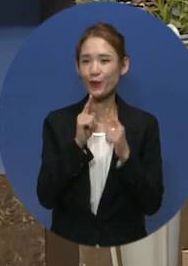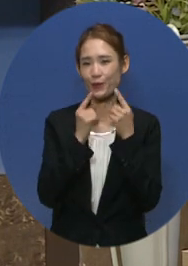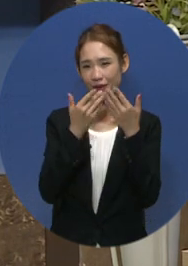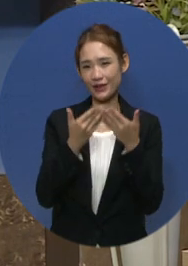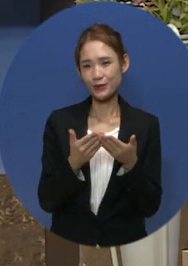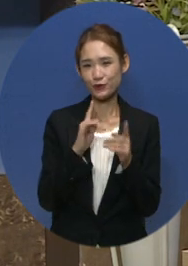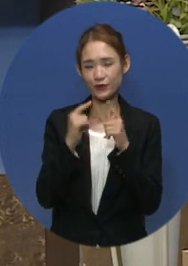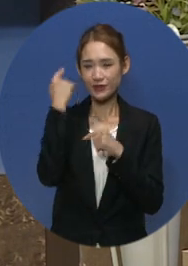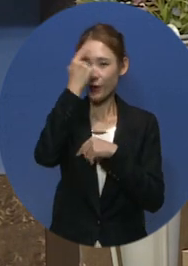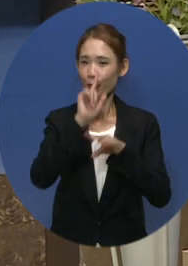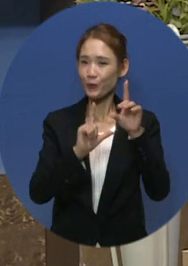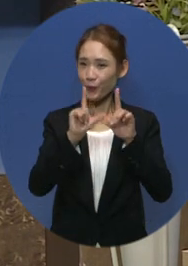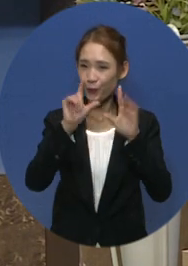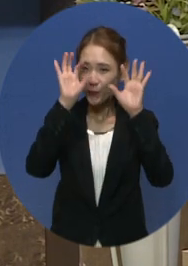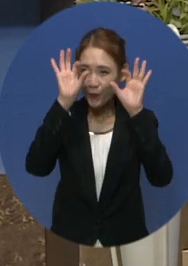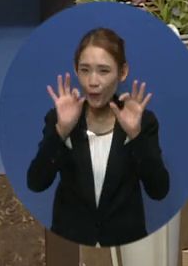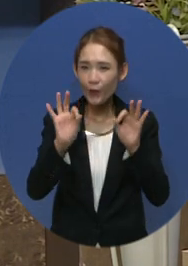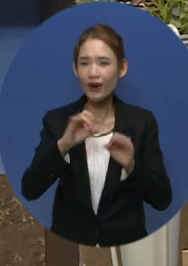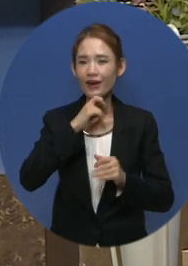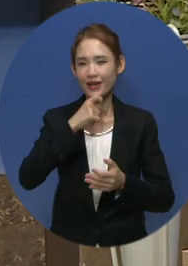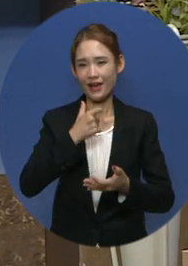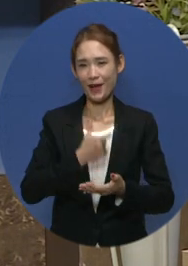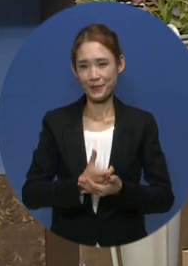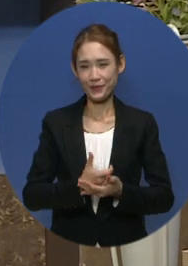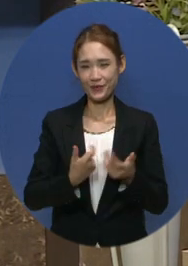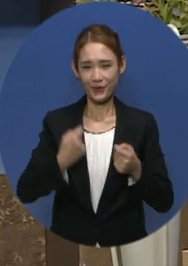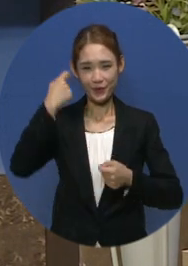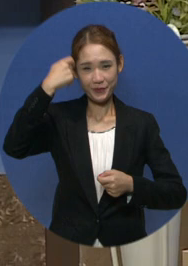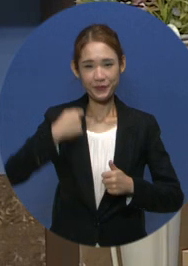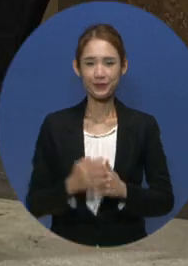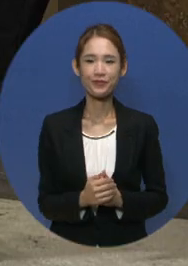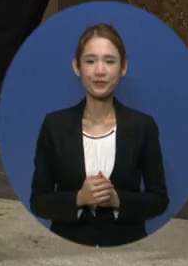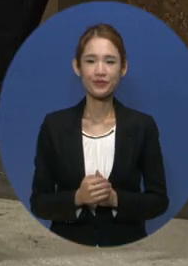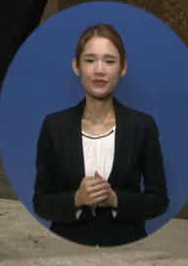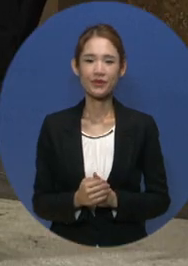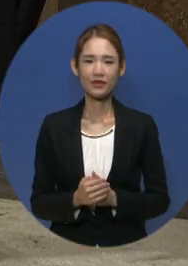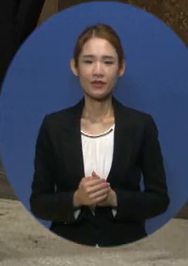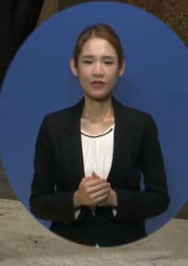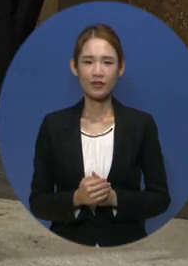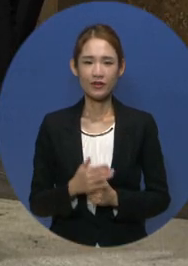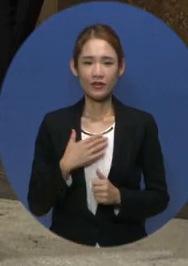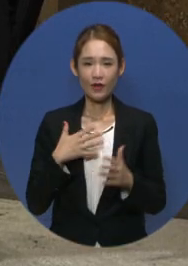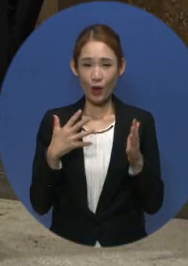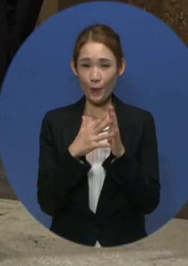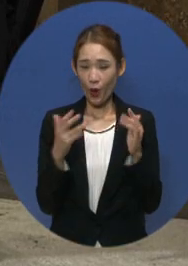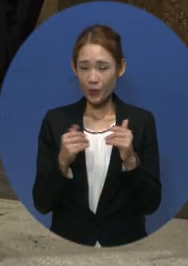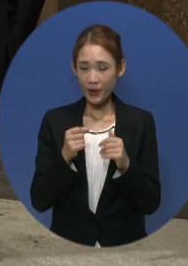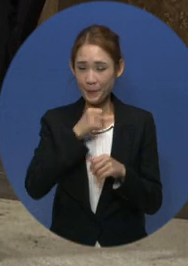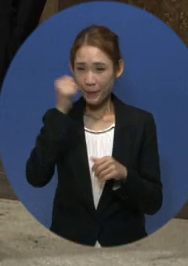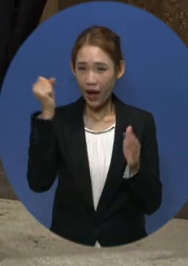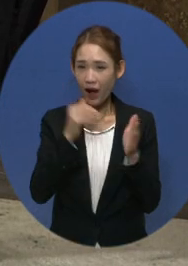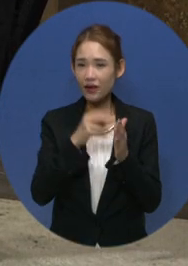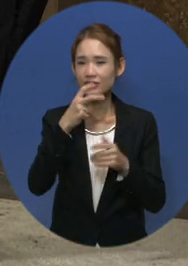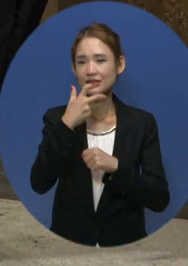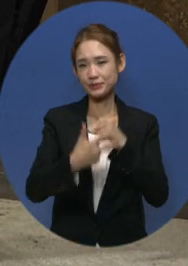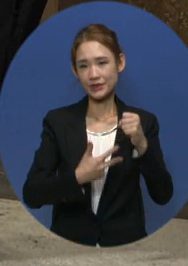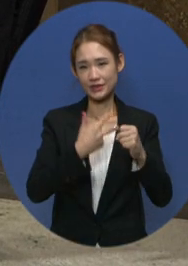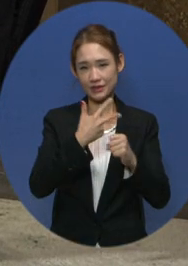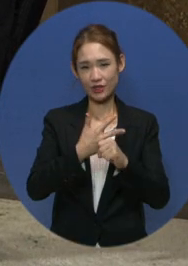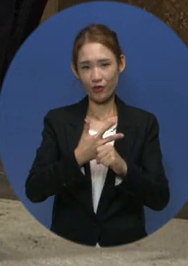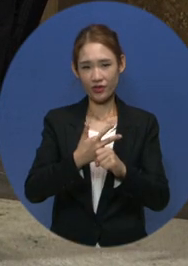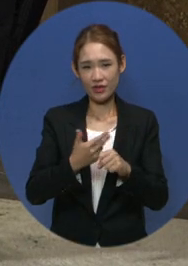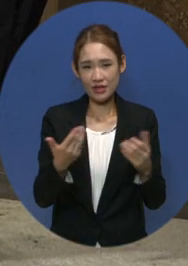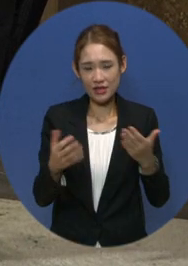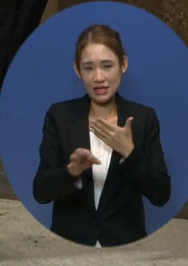주시는 대표님의 예. 모습을 예. 보면서도 또 제가 감동적이라는 생각이 예. 들었었거든요. 저희가 이제 법인 된 거는 27년이지만 네. 이제 임의단체로